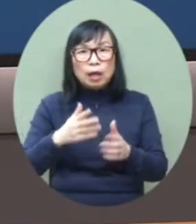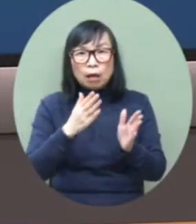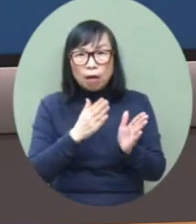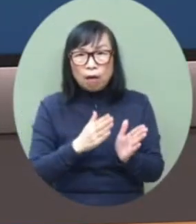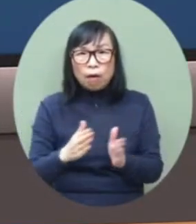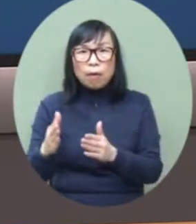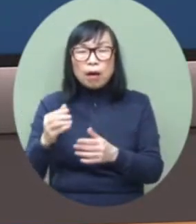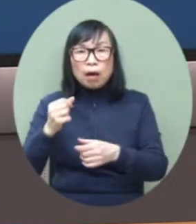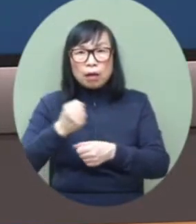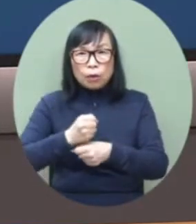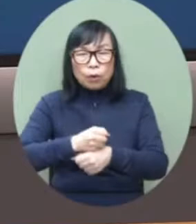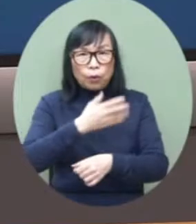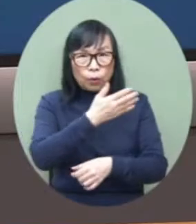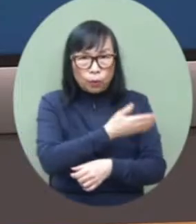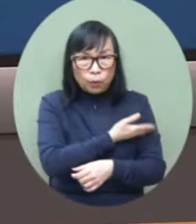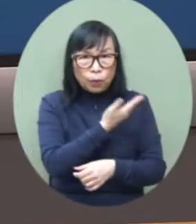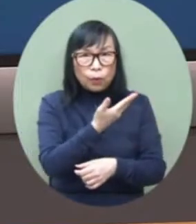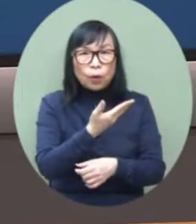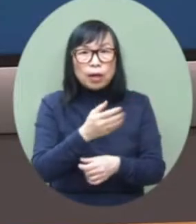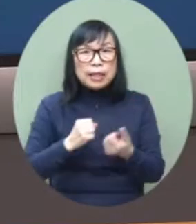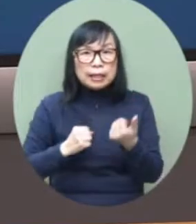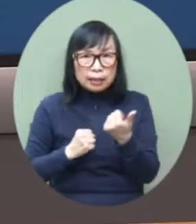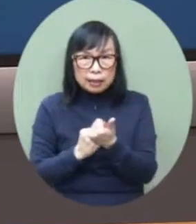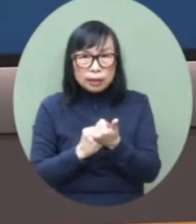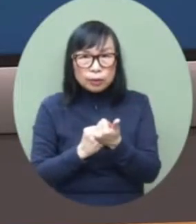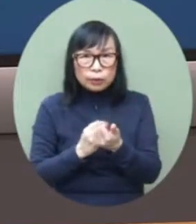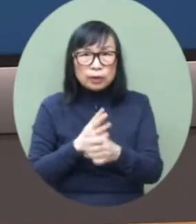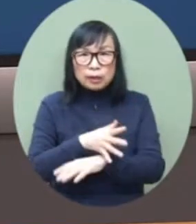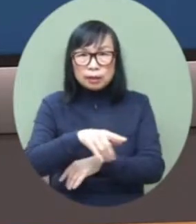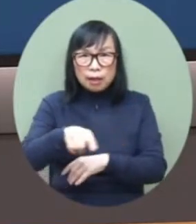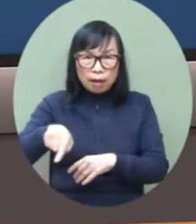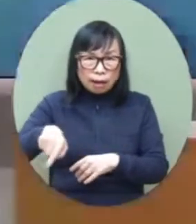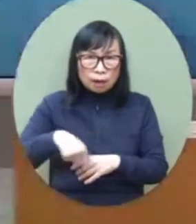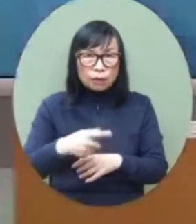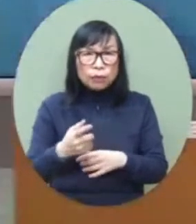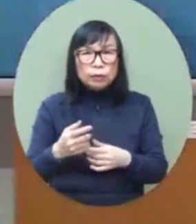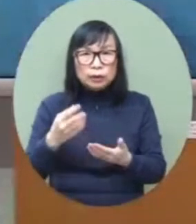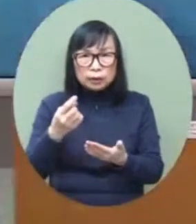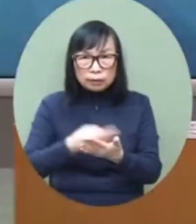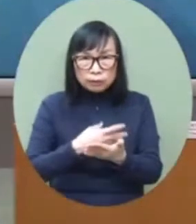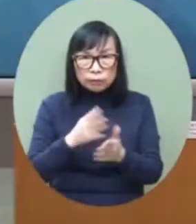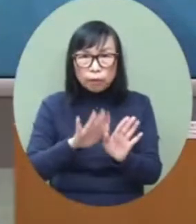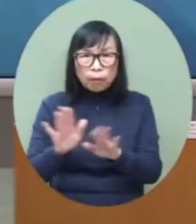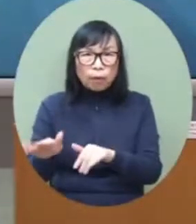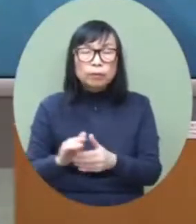support that community service. 好，下一個提問，右手邊